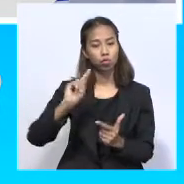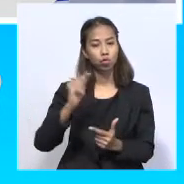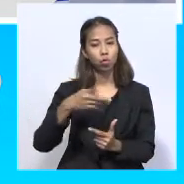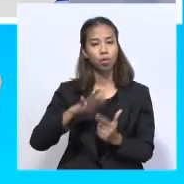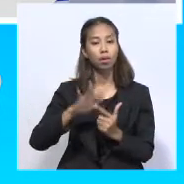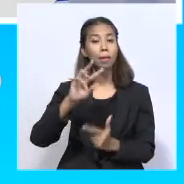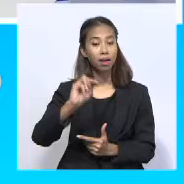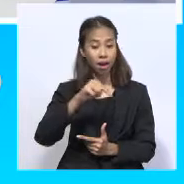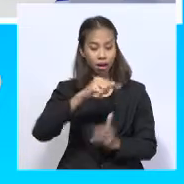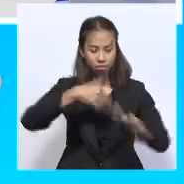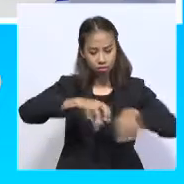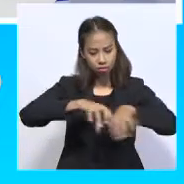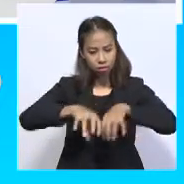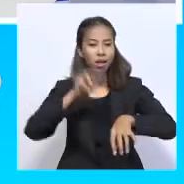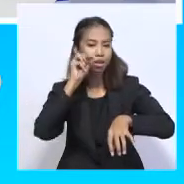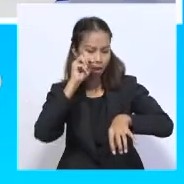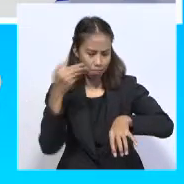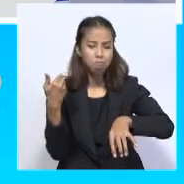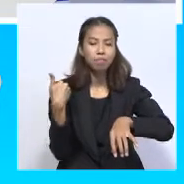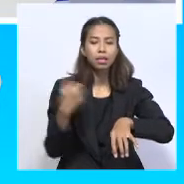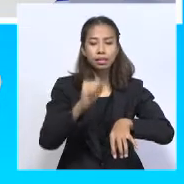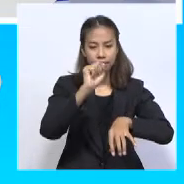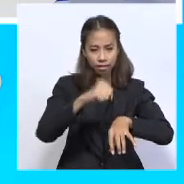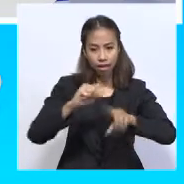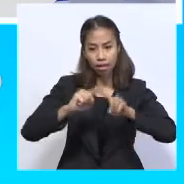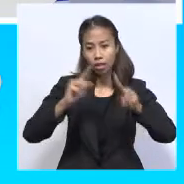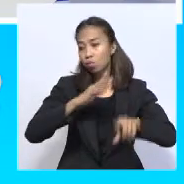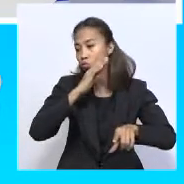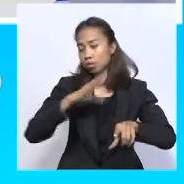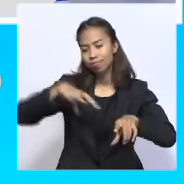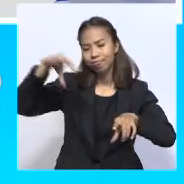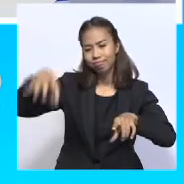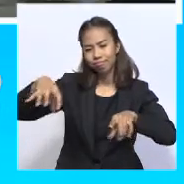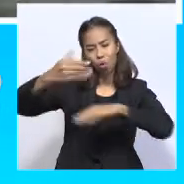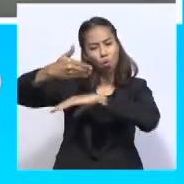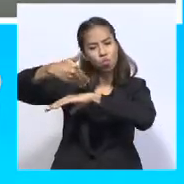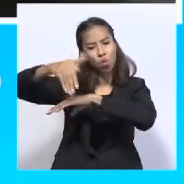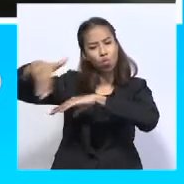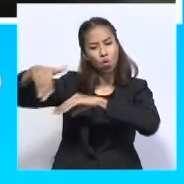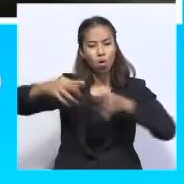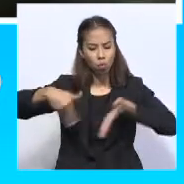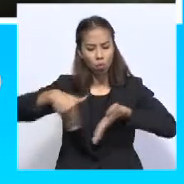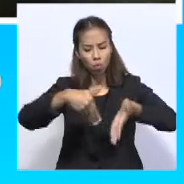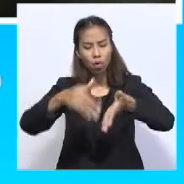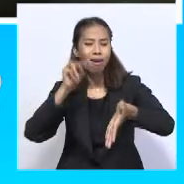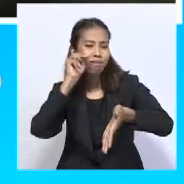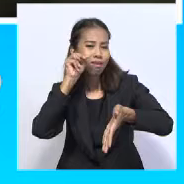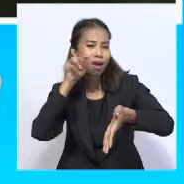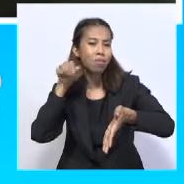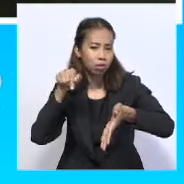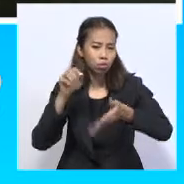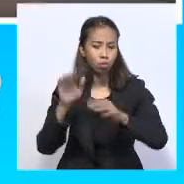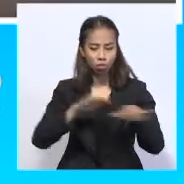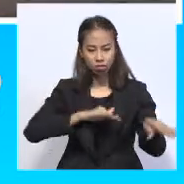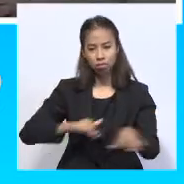างเต็มที่อยู่แล้วปีนี้เพราะน้ำในต้นทุนมีเยอะนะครับแต่ในพื้นที่ที่อยู่นอกเขตชลประทานอาจจะต้องเตรียมรับมือในช่ว